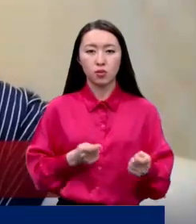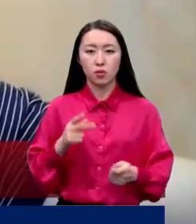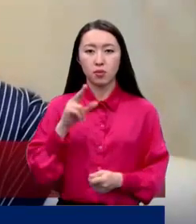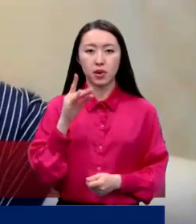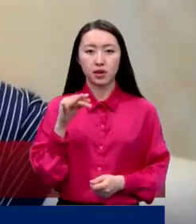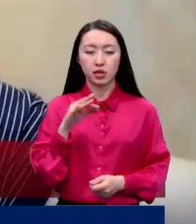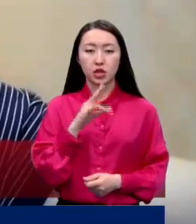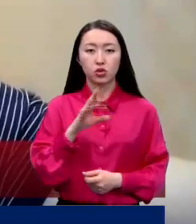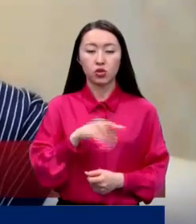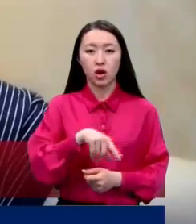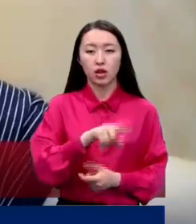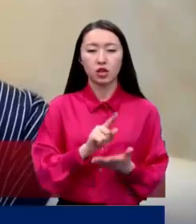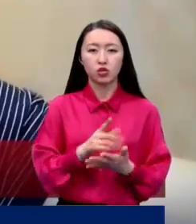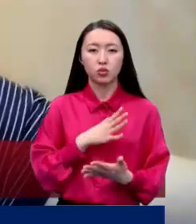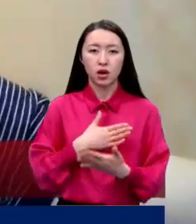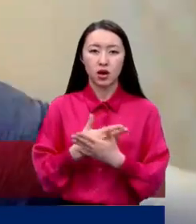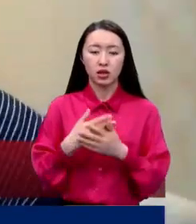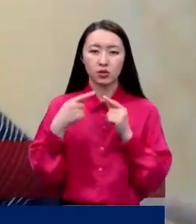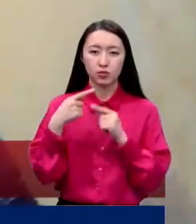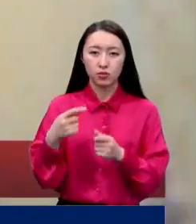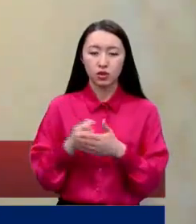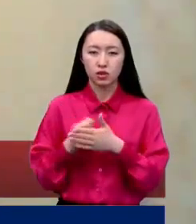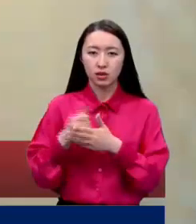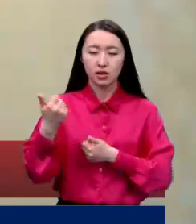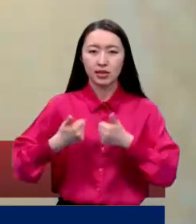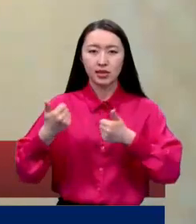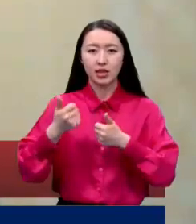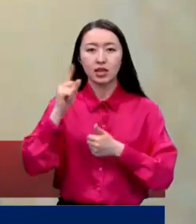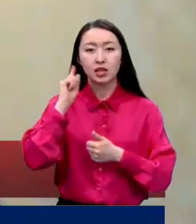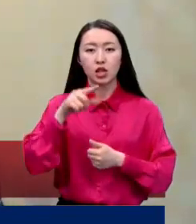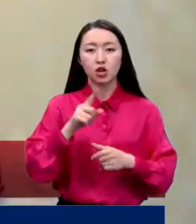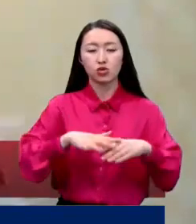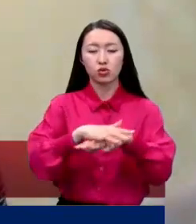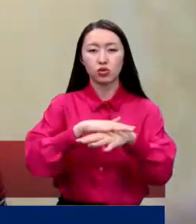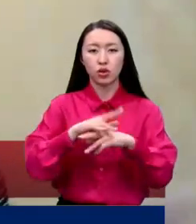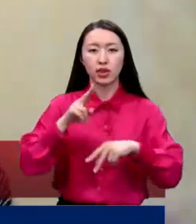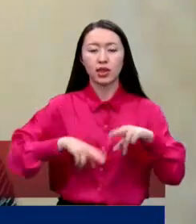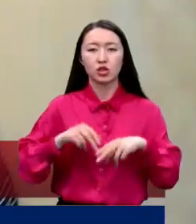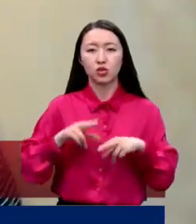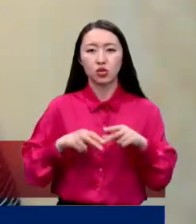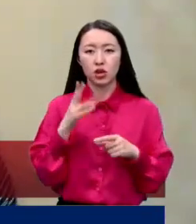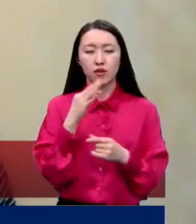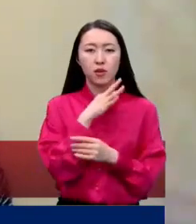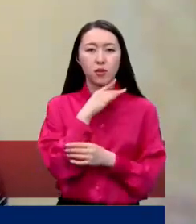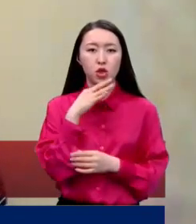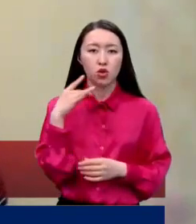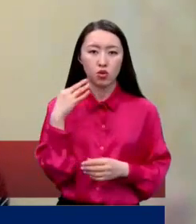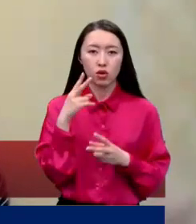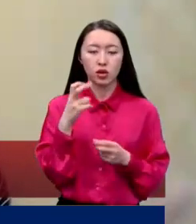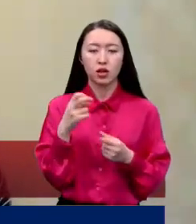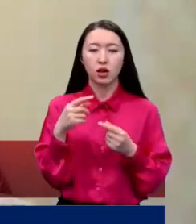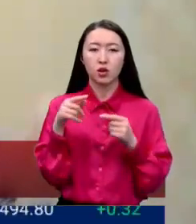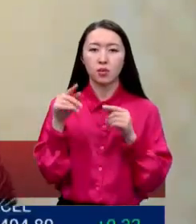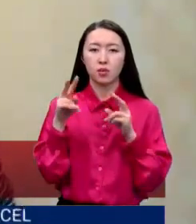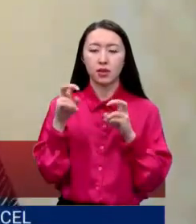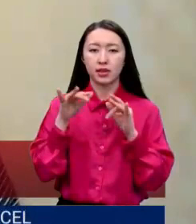оппозиция должна активно бить, зная, что политизированное общество настроено во многом оппозиционно,